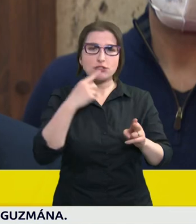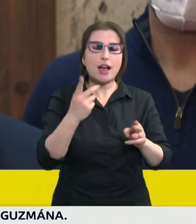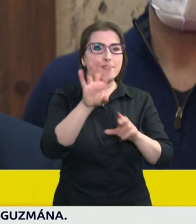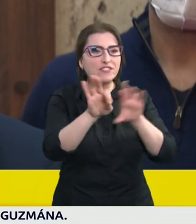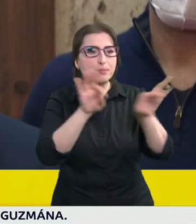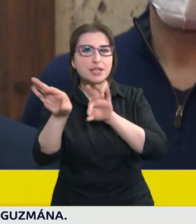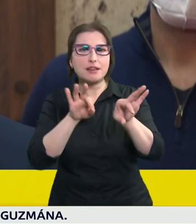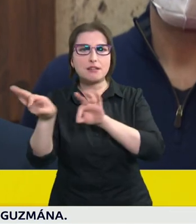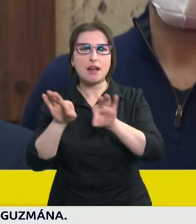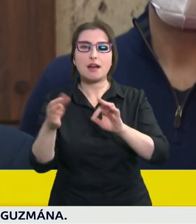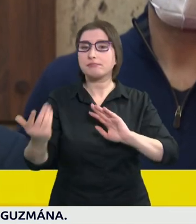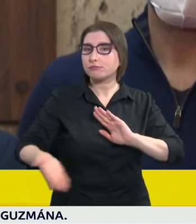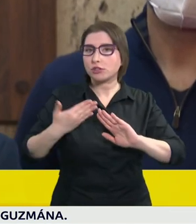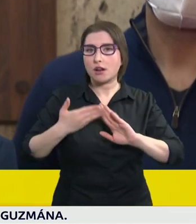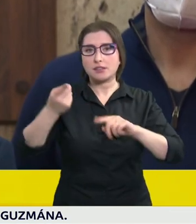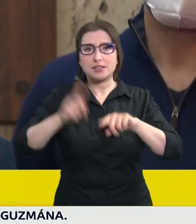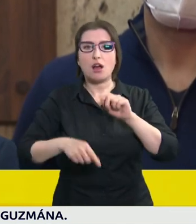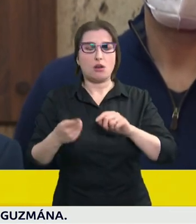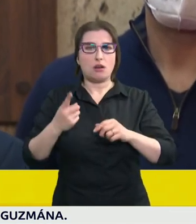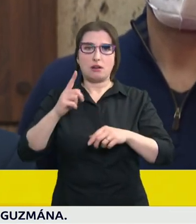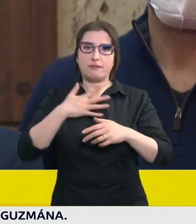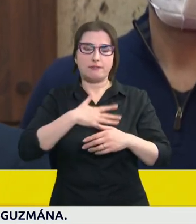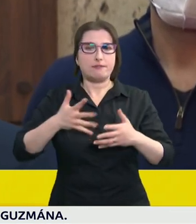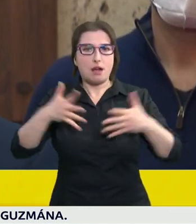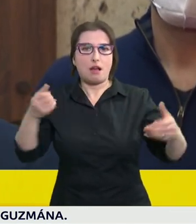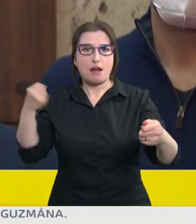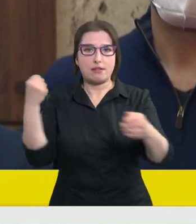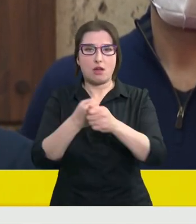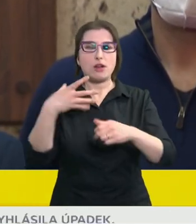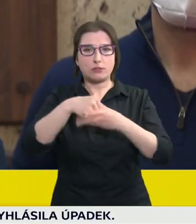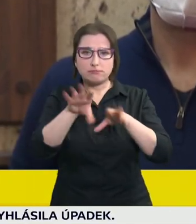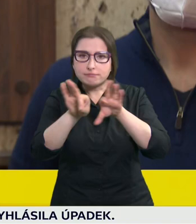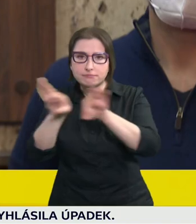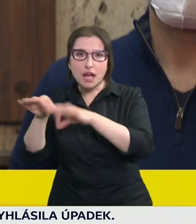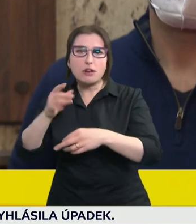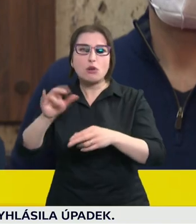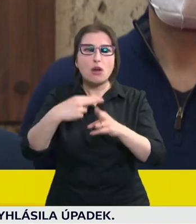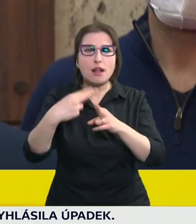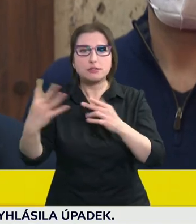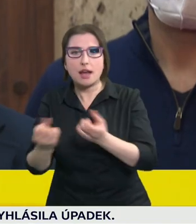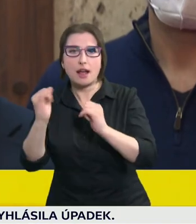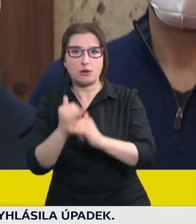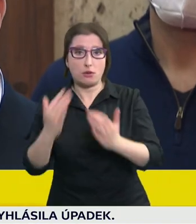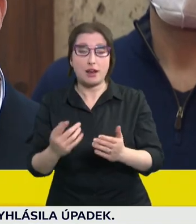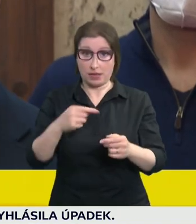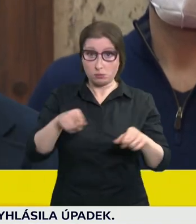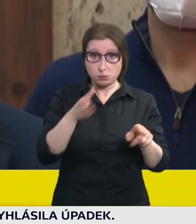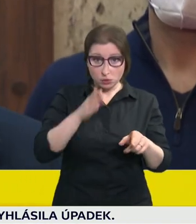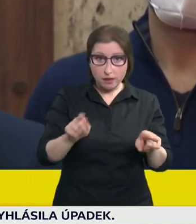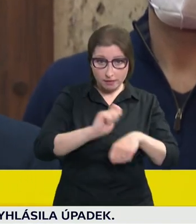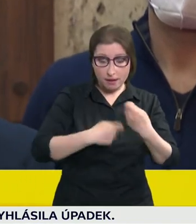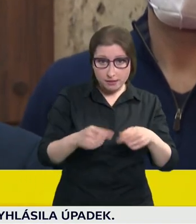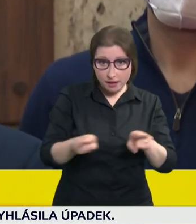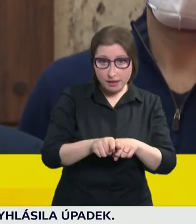jak je to třeba v případě hromadných nehod. Jak by tohle mělo v praxi vypadat, prosím? Musíte odlišit, co se za